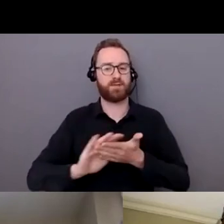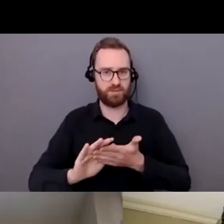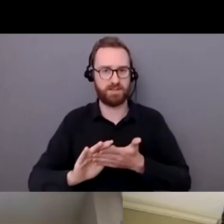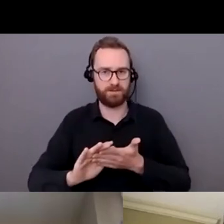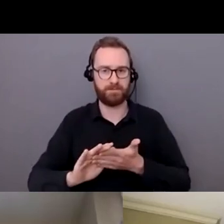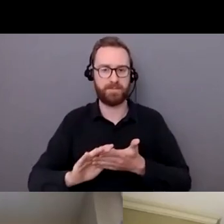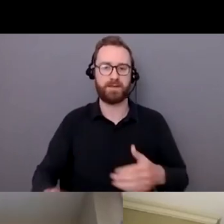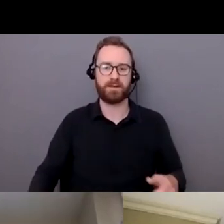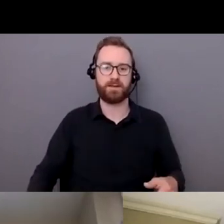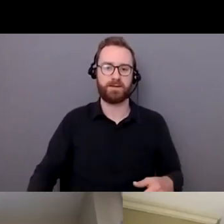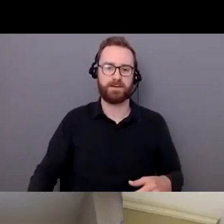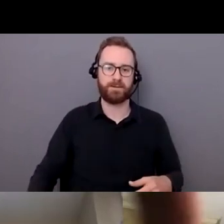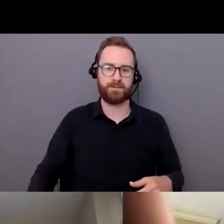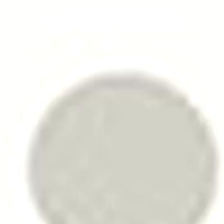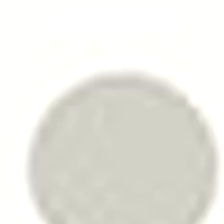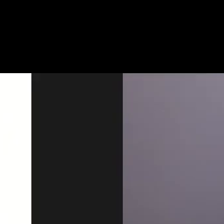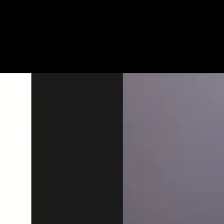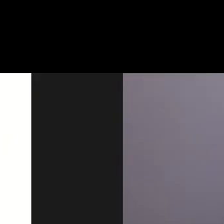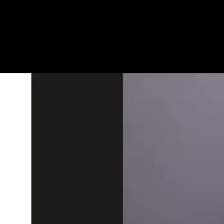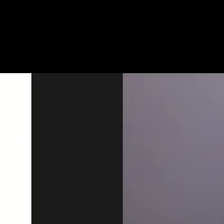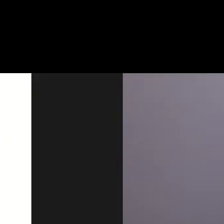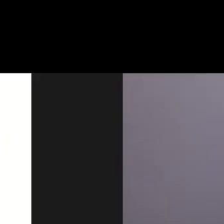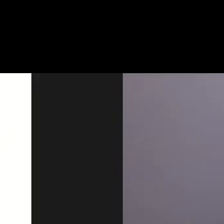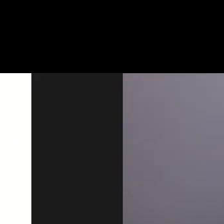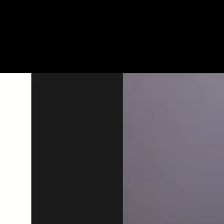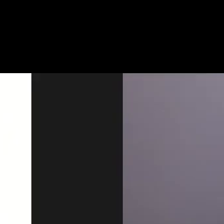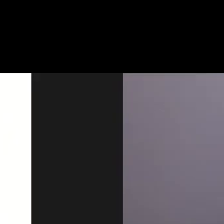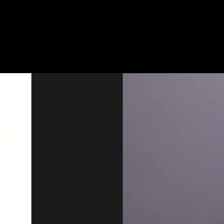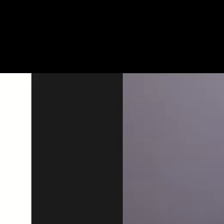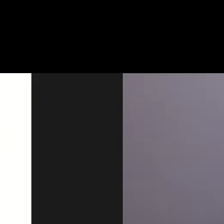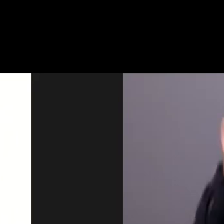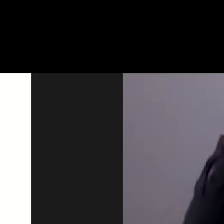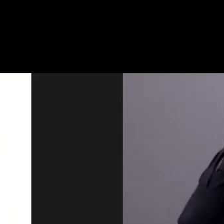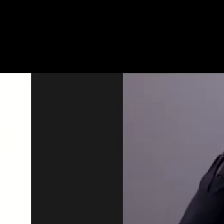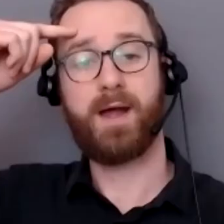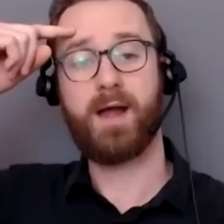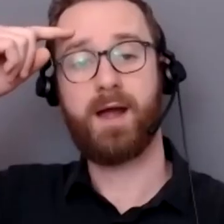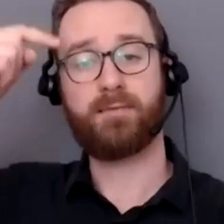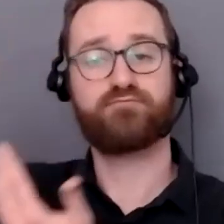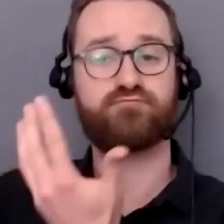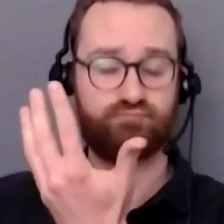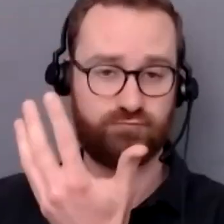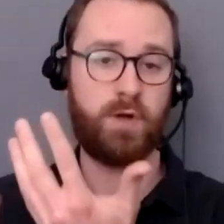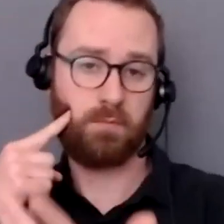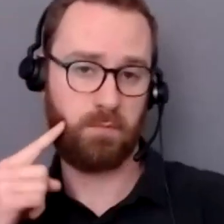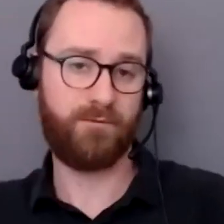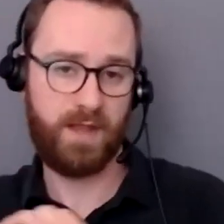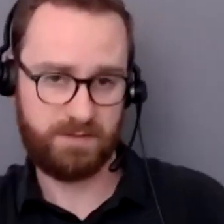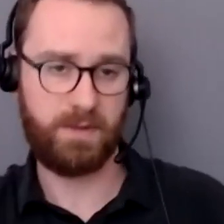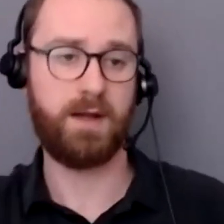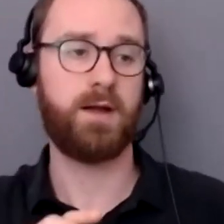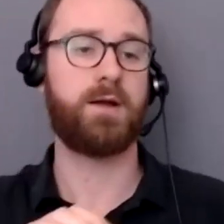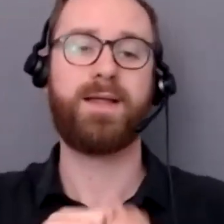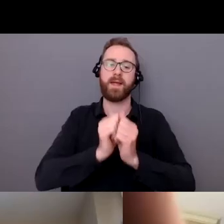Puis de là, il y a aussi des mesures gouvernementales de financement pour des adaptations de postes de travail,